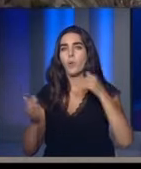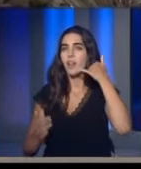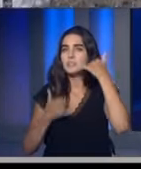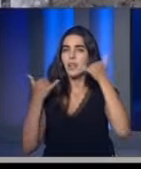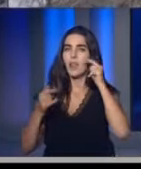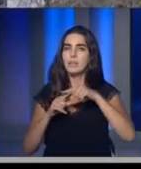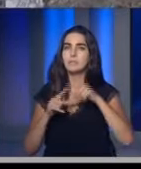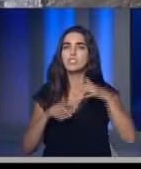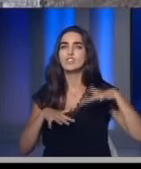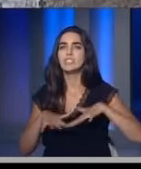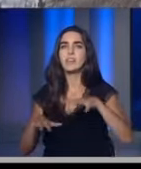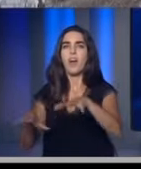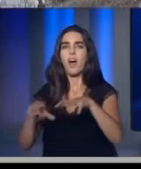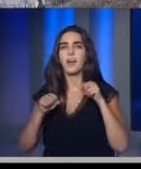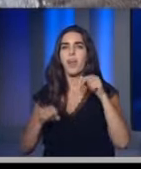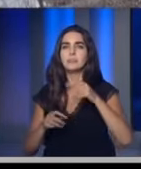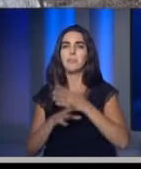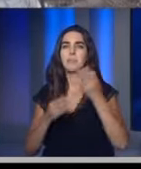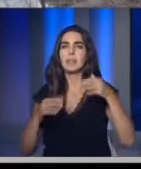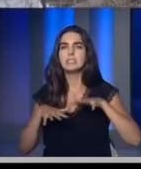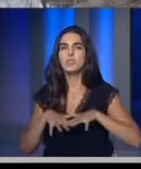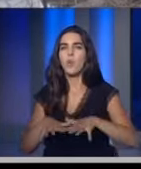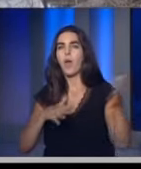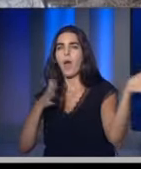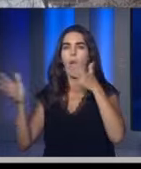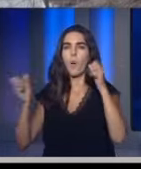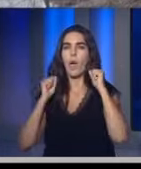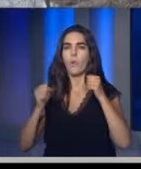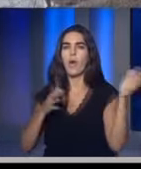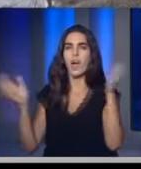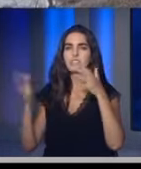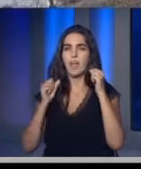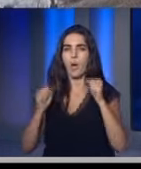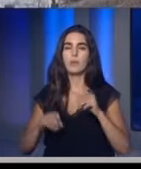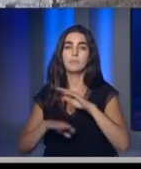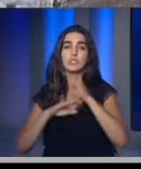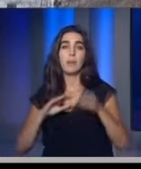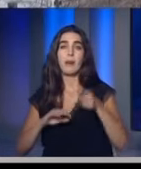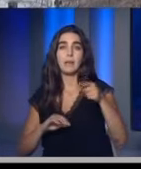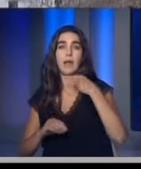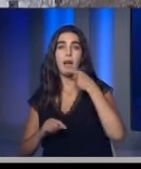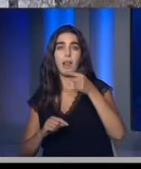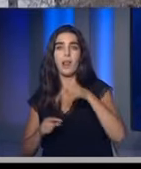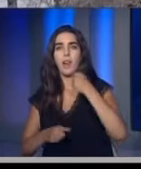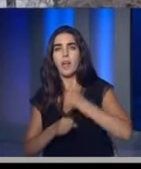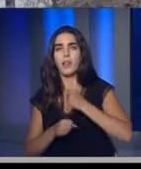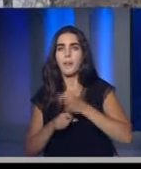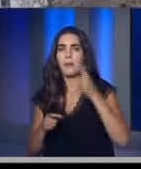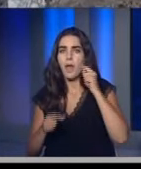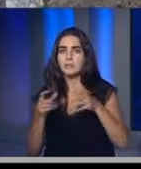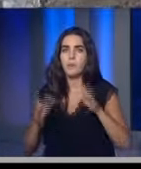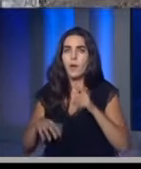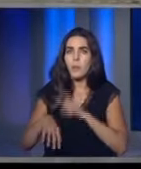يزيد هذا العدد مع عودة الاتصالات عبر الجزر الغارقة التي تضررت بسبب السيول والرياح